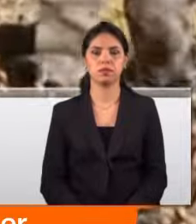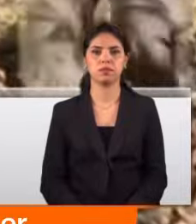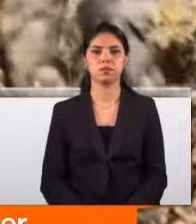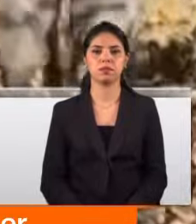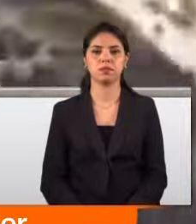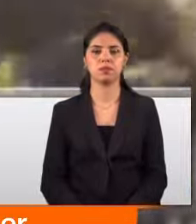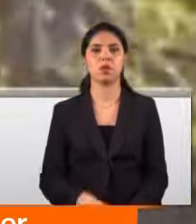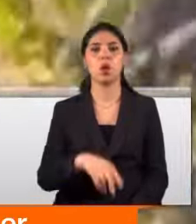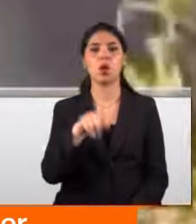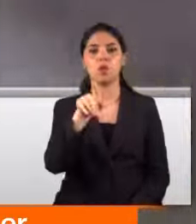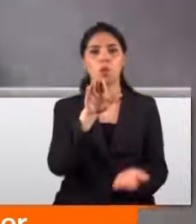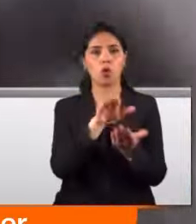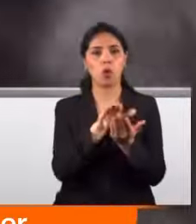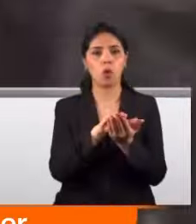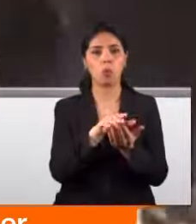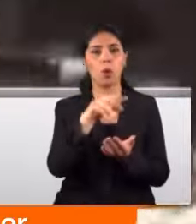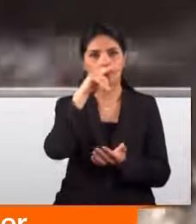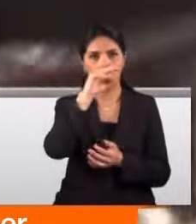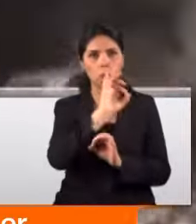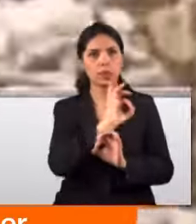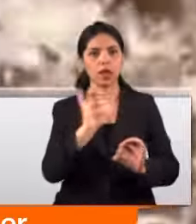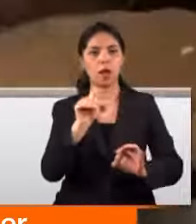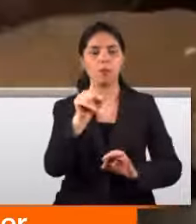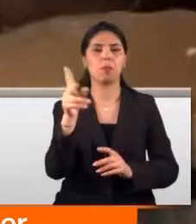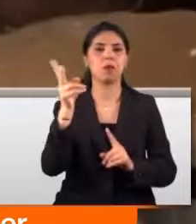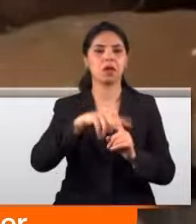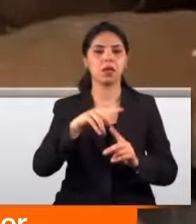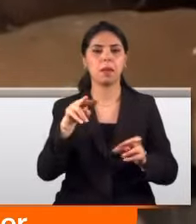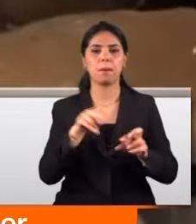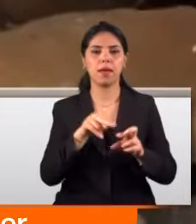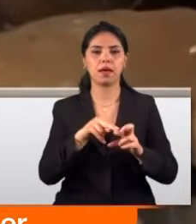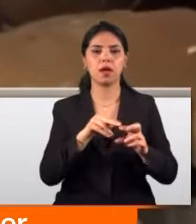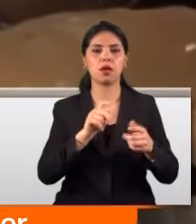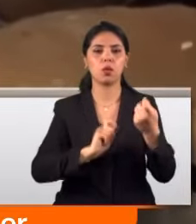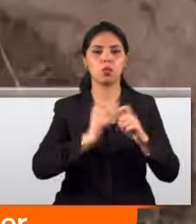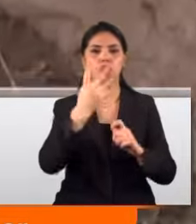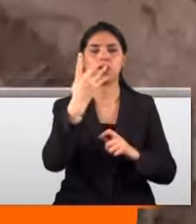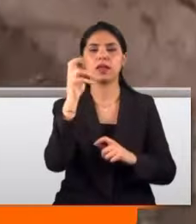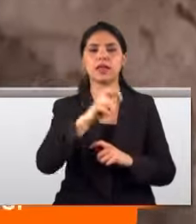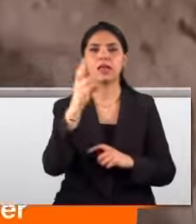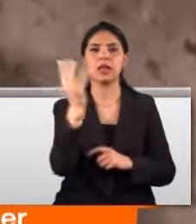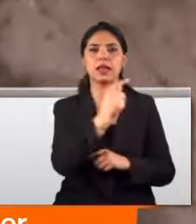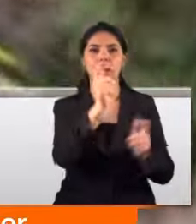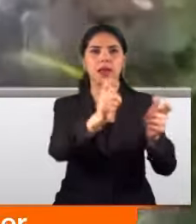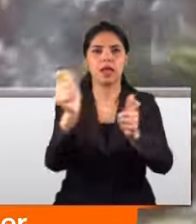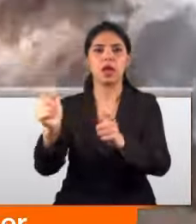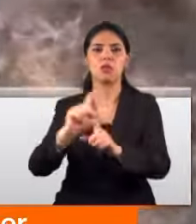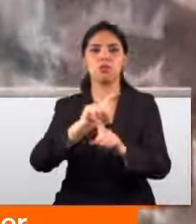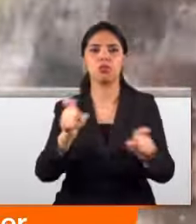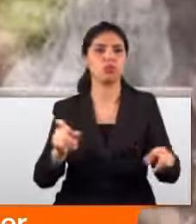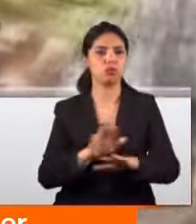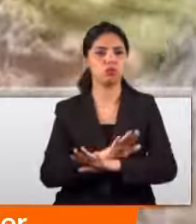Hassas burunlu köpeklerin de katıldığı operasyonda PKK'nın kullandığı 8 sığınak tespit edildi.